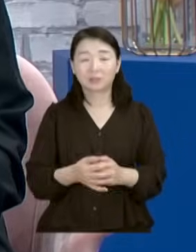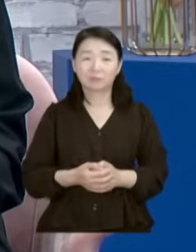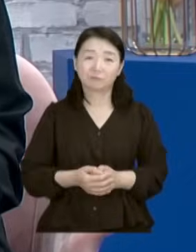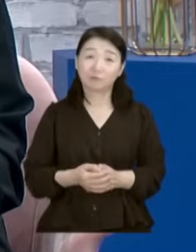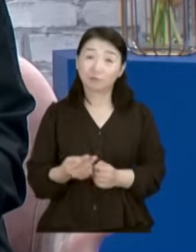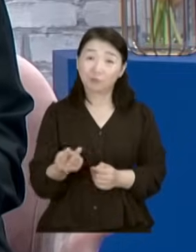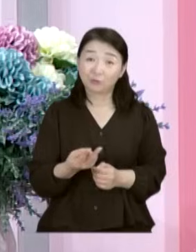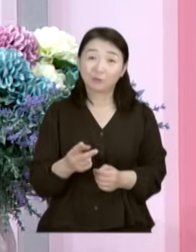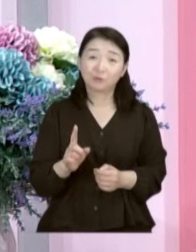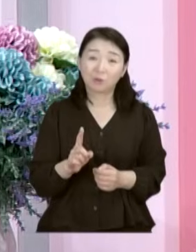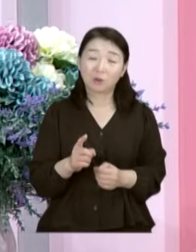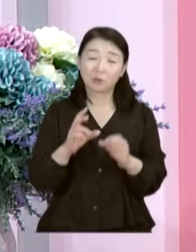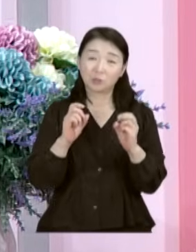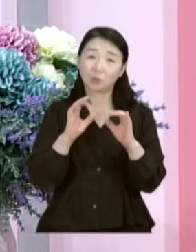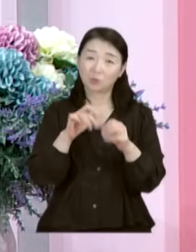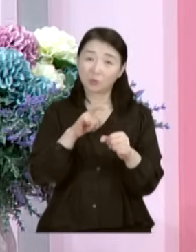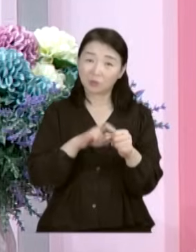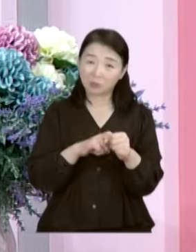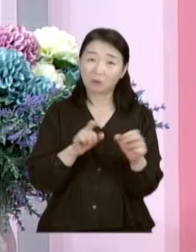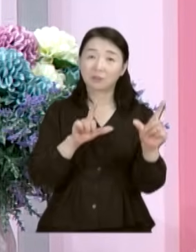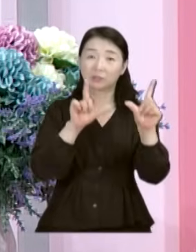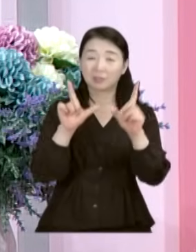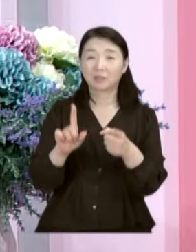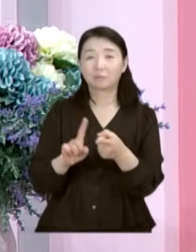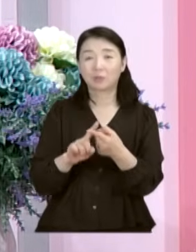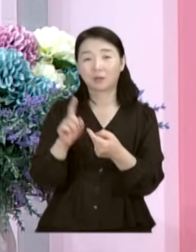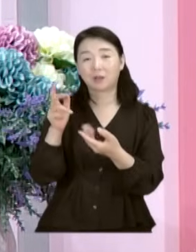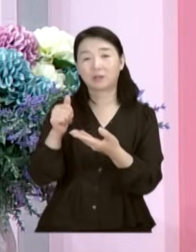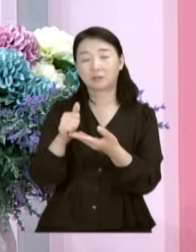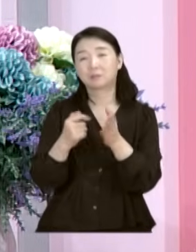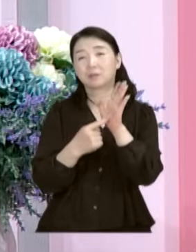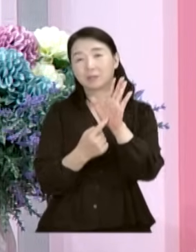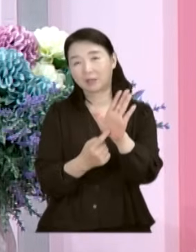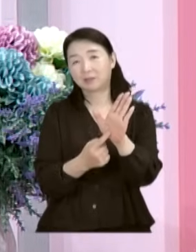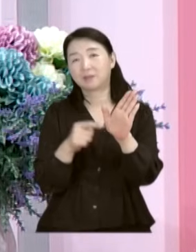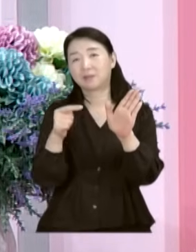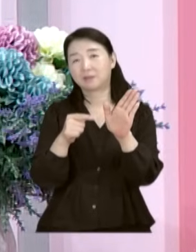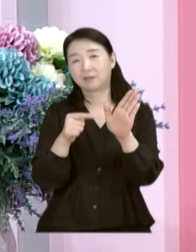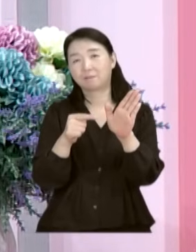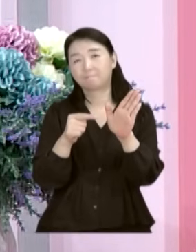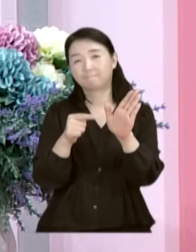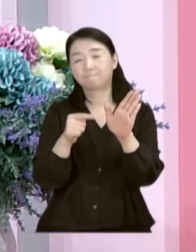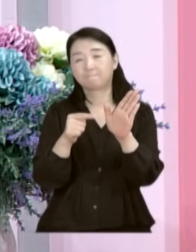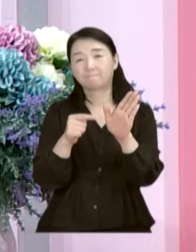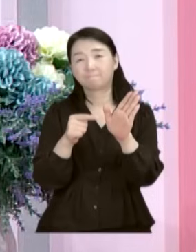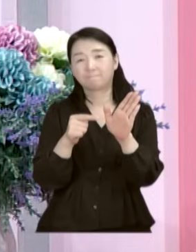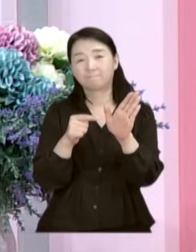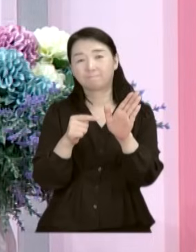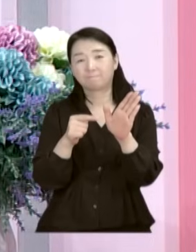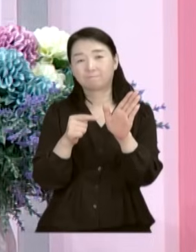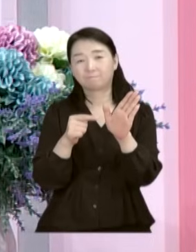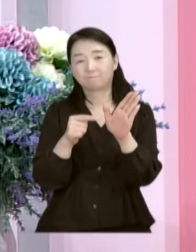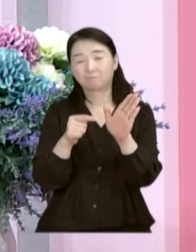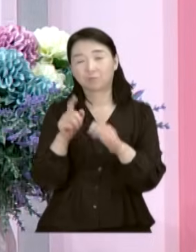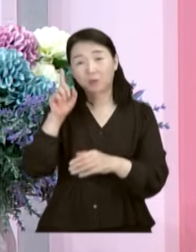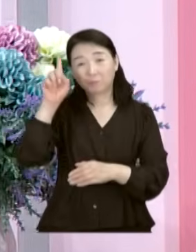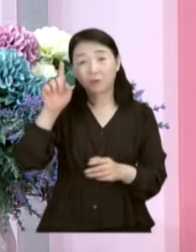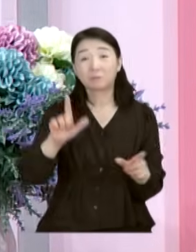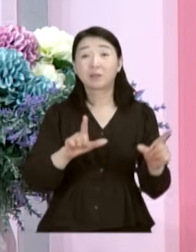그래서 우리 저희는 그냥 그 선교적인 삶으로 하나님 드러내는게 되게